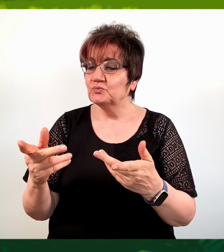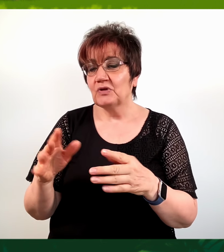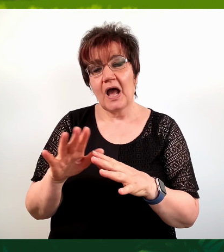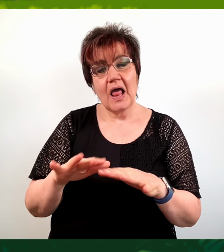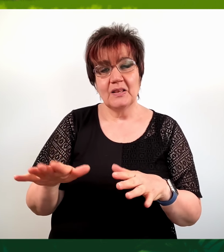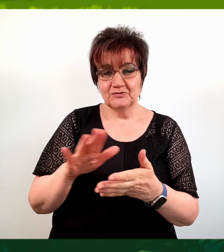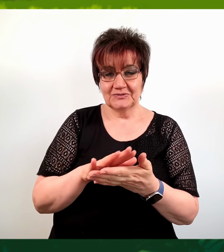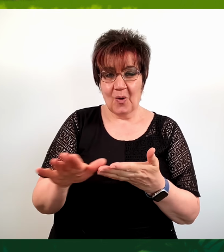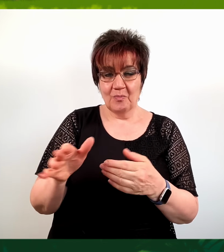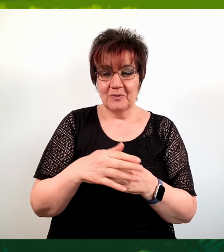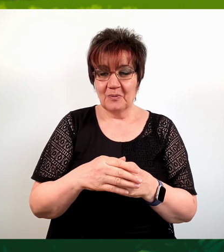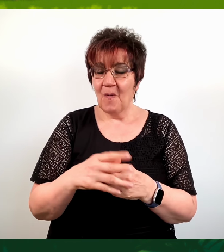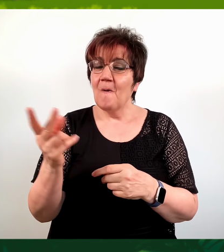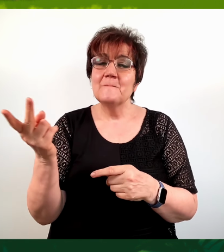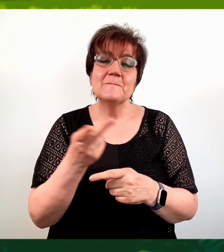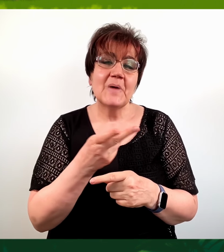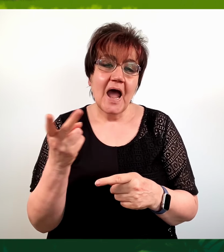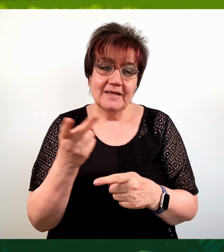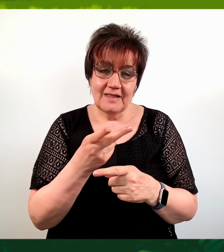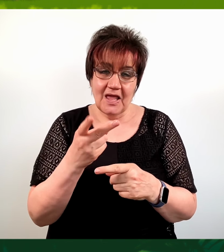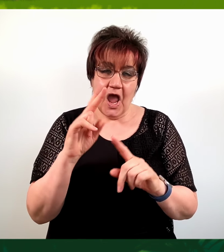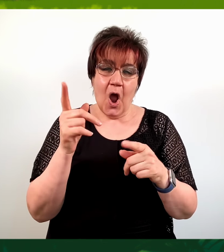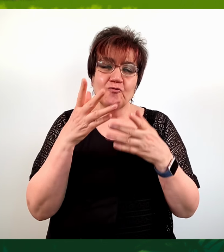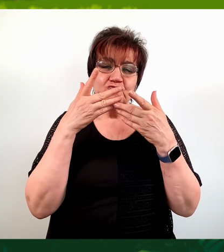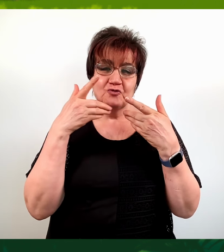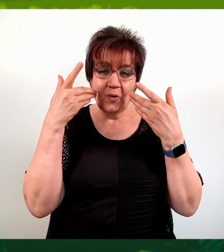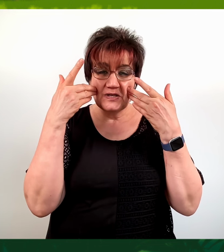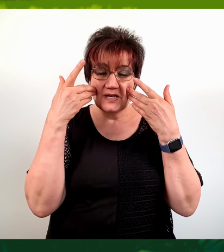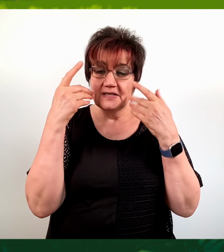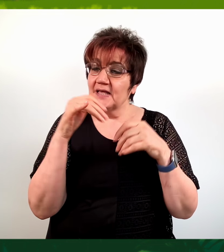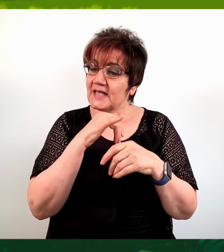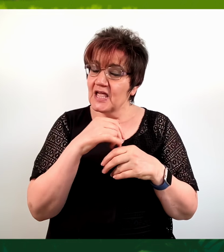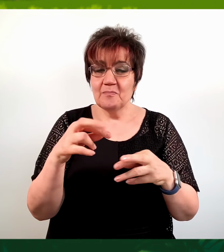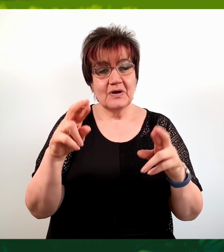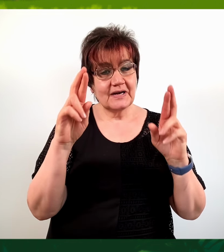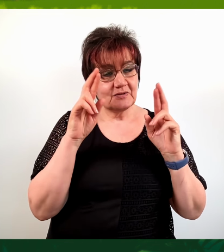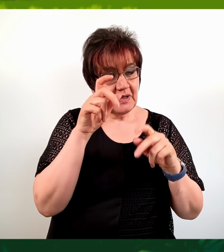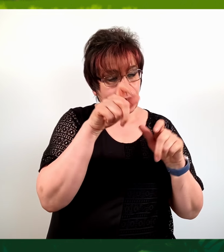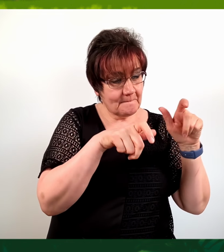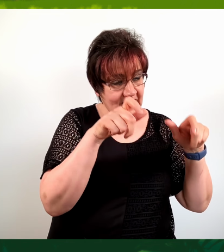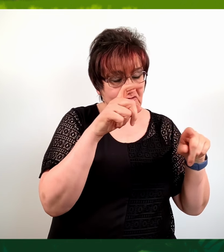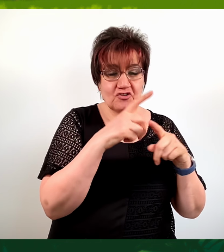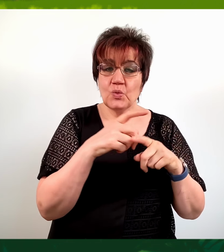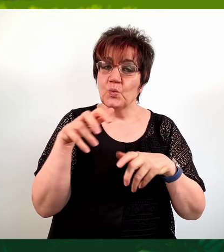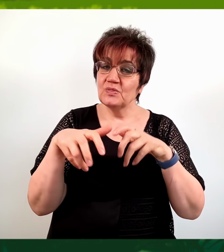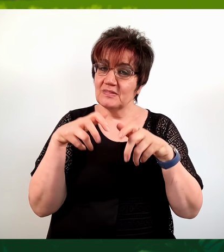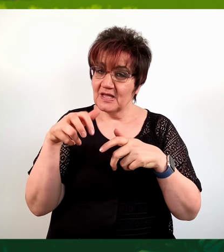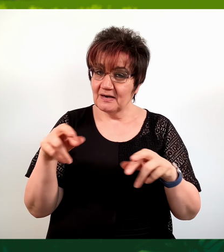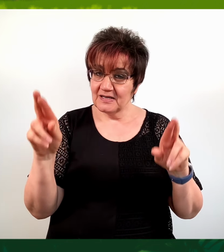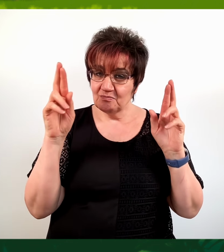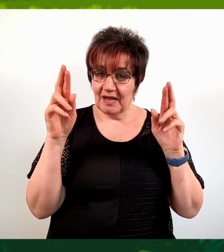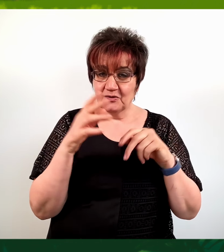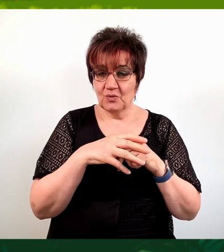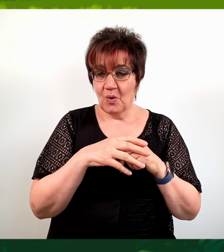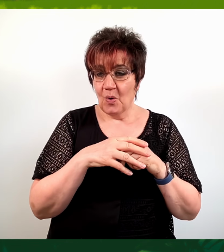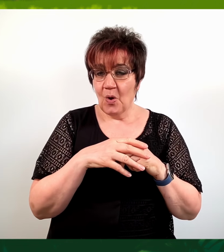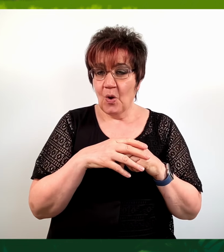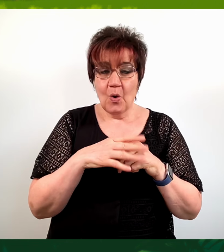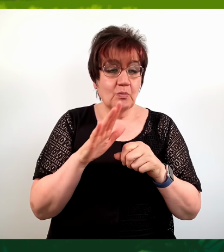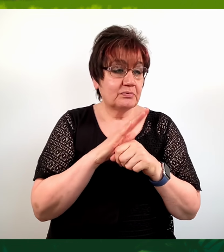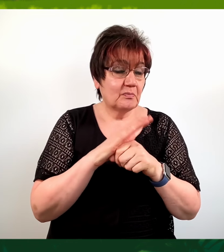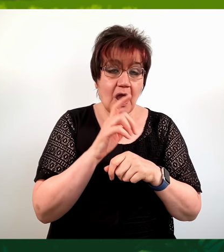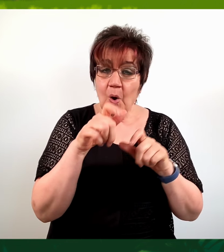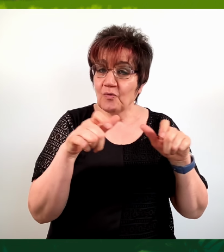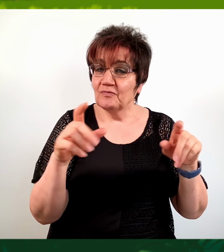gesegnet. Sie achteten Mensch und Tier gleichermaßen und taten keinem Lebewesen etwas zu Leide.